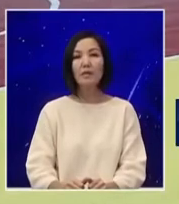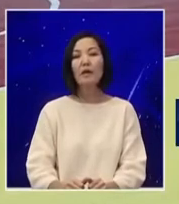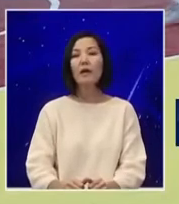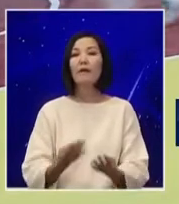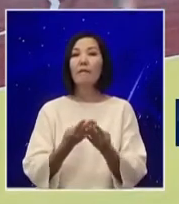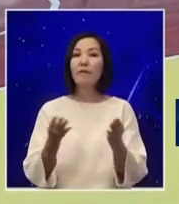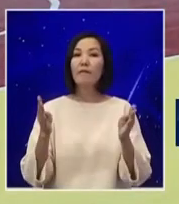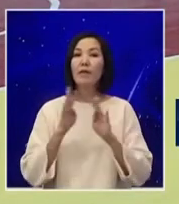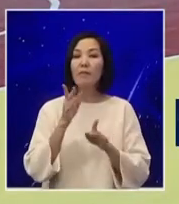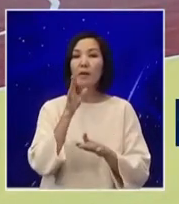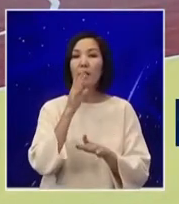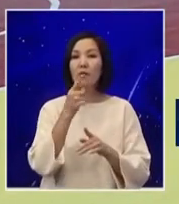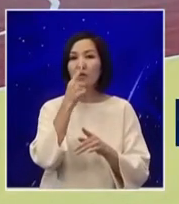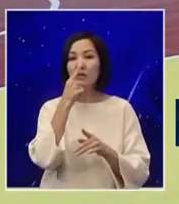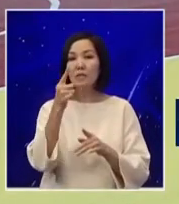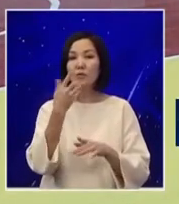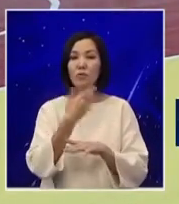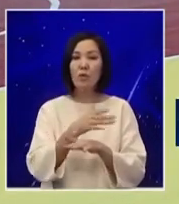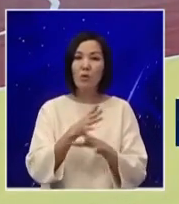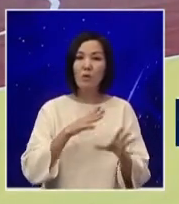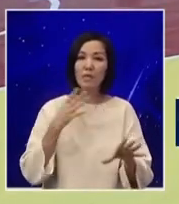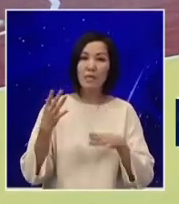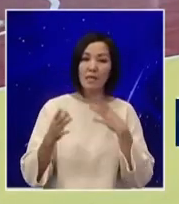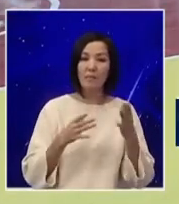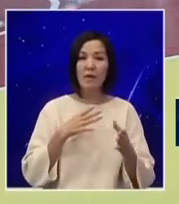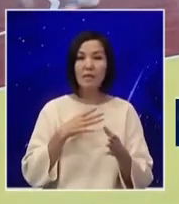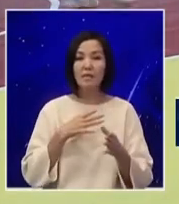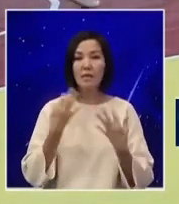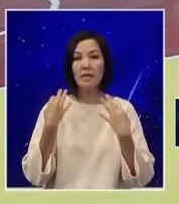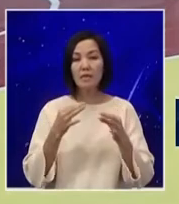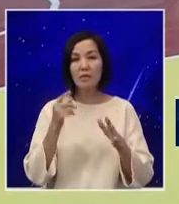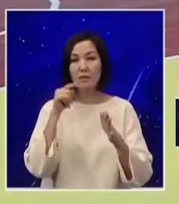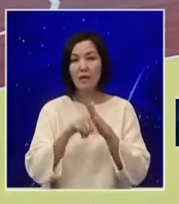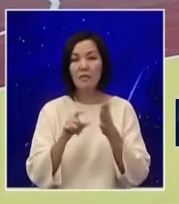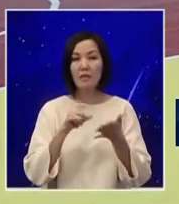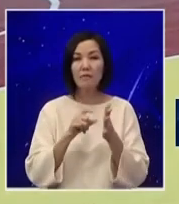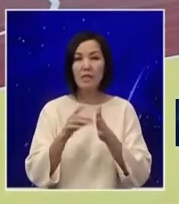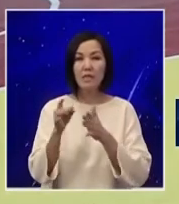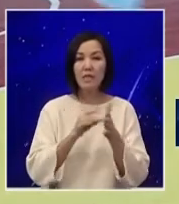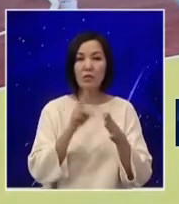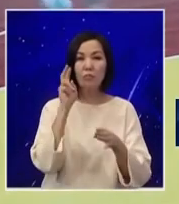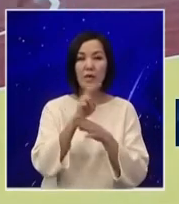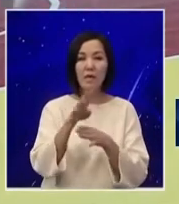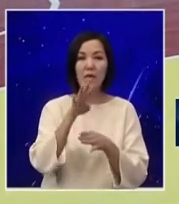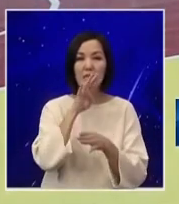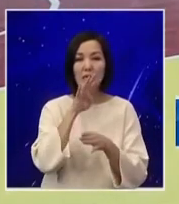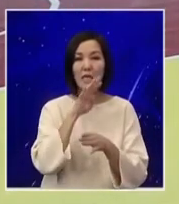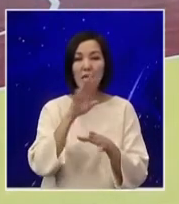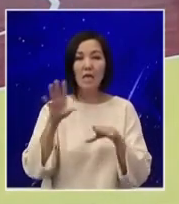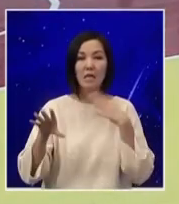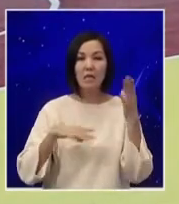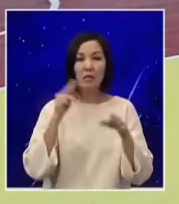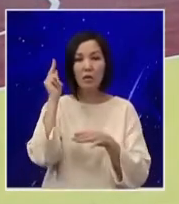занимались и дистанционной на улице потом как в разрешили заходить в зал и и мы сразу же поехали в сеть или тренировки были